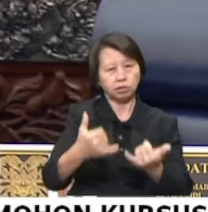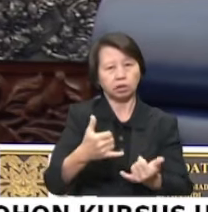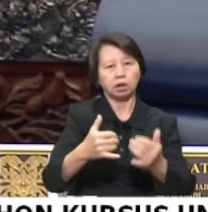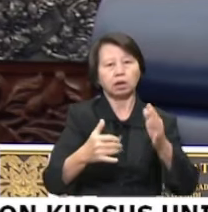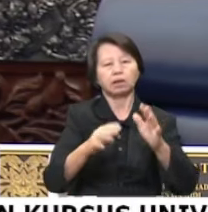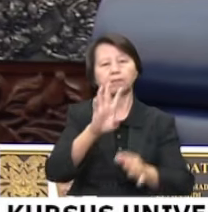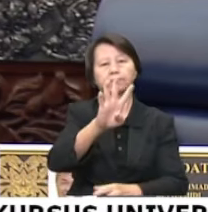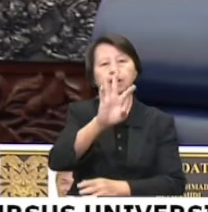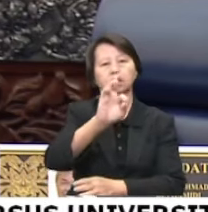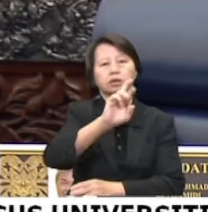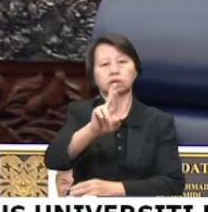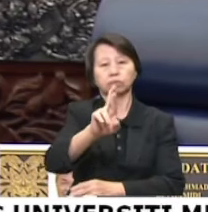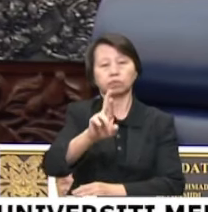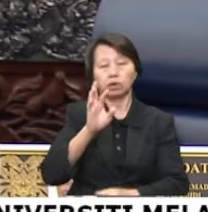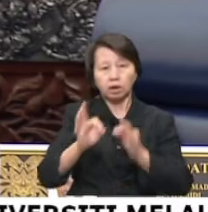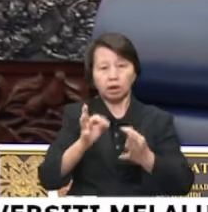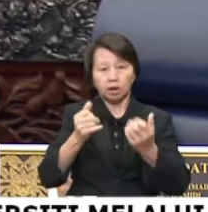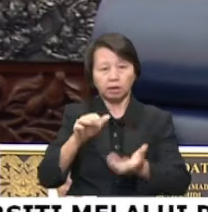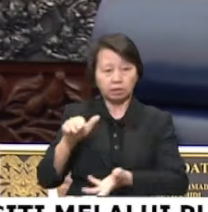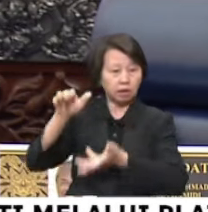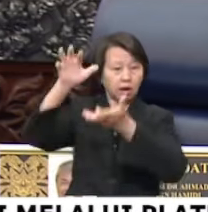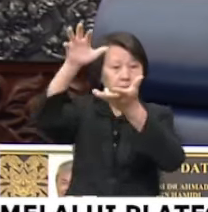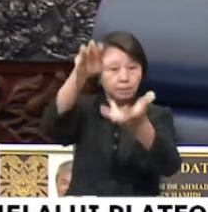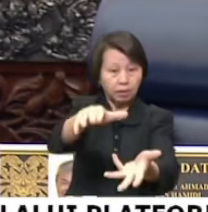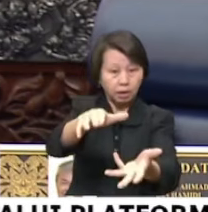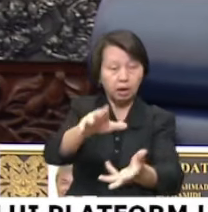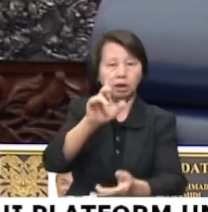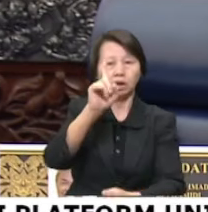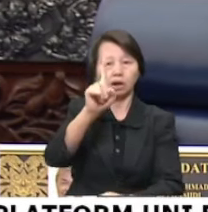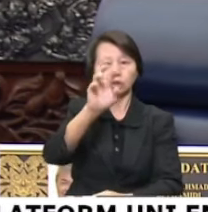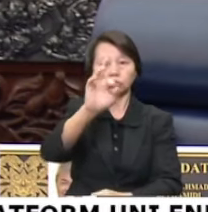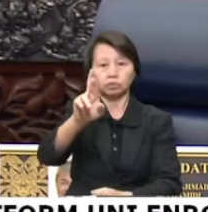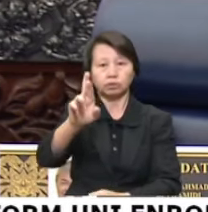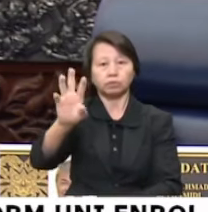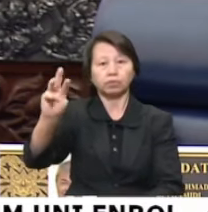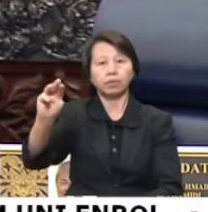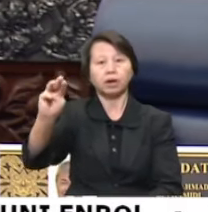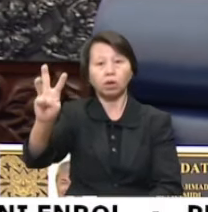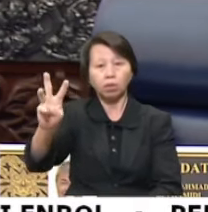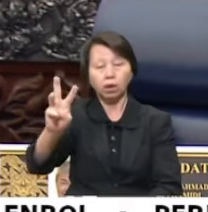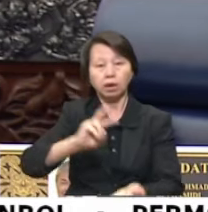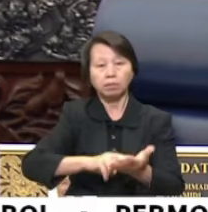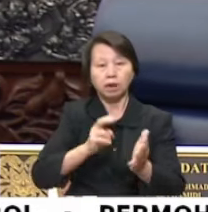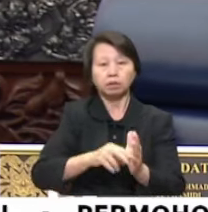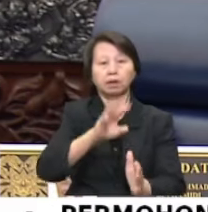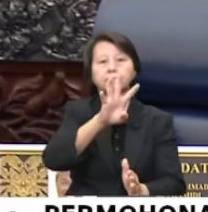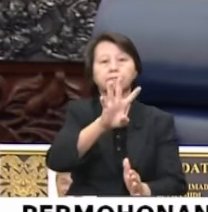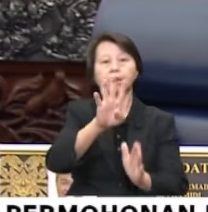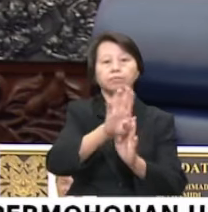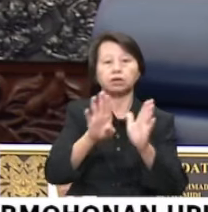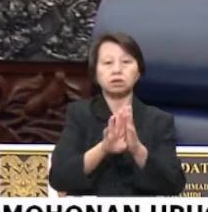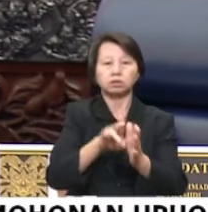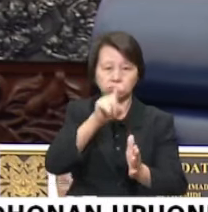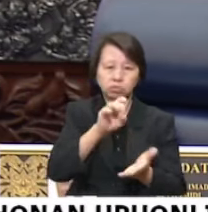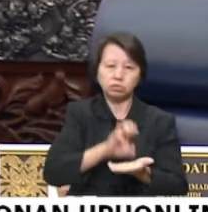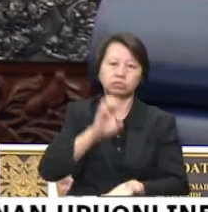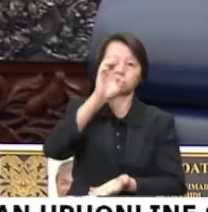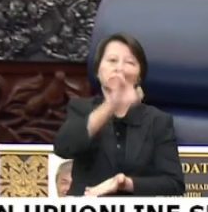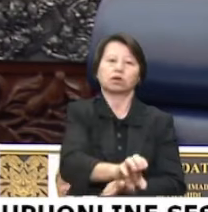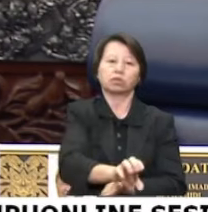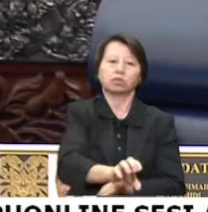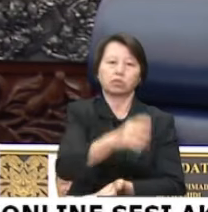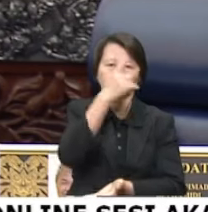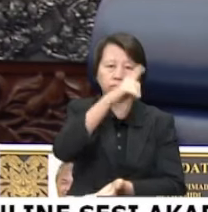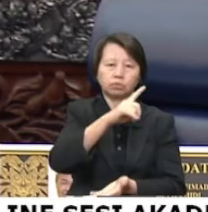4,000. Bayangkan kalau nak bekalkan 1,000 megawatt, makna 4 bilion akan dilaburkan untuk